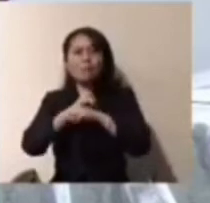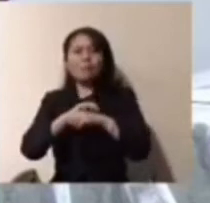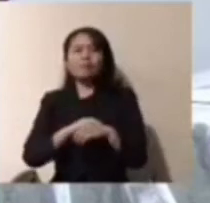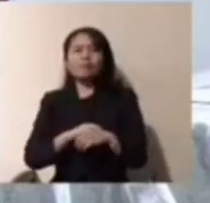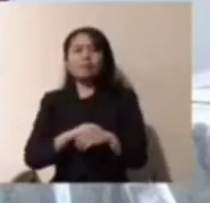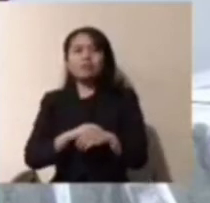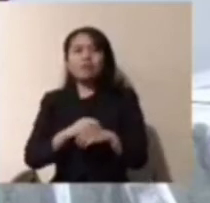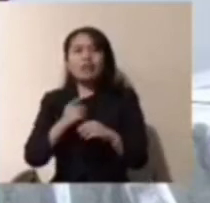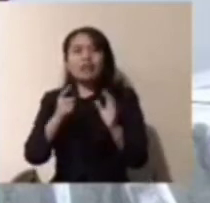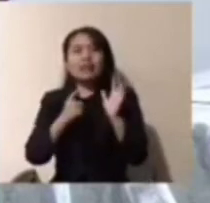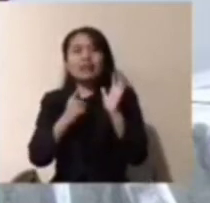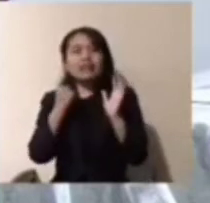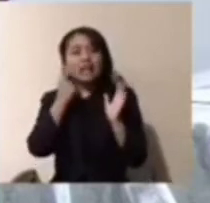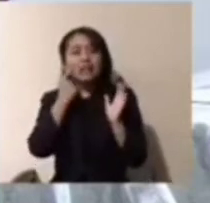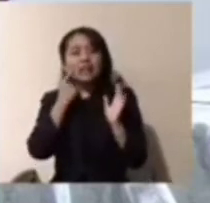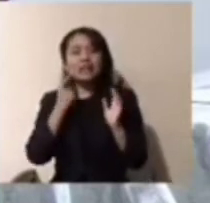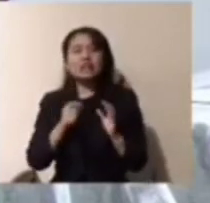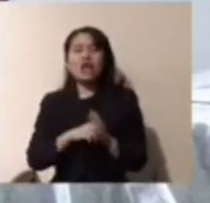hidup yang lama.